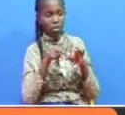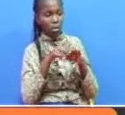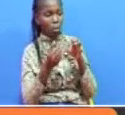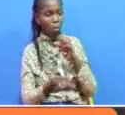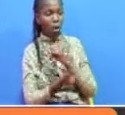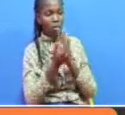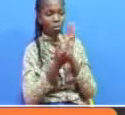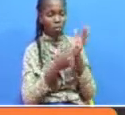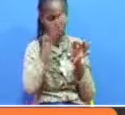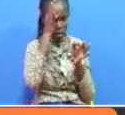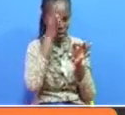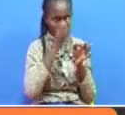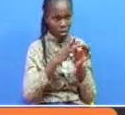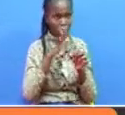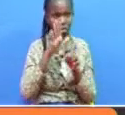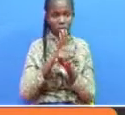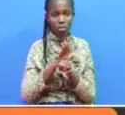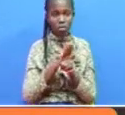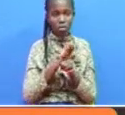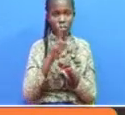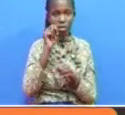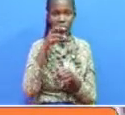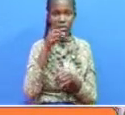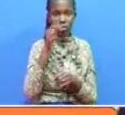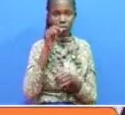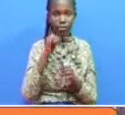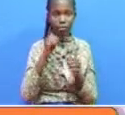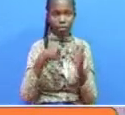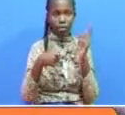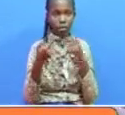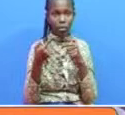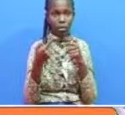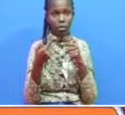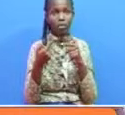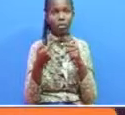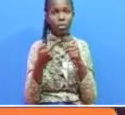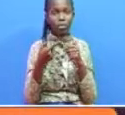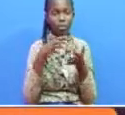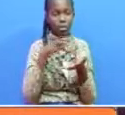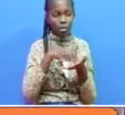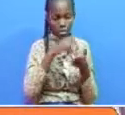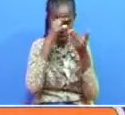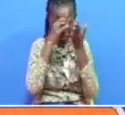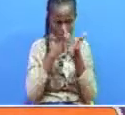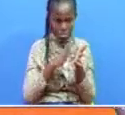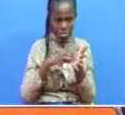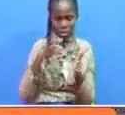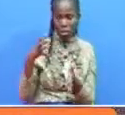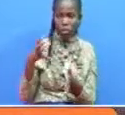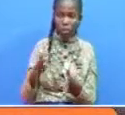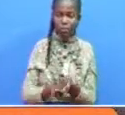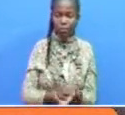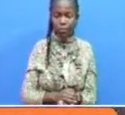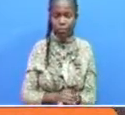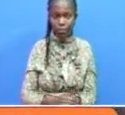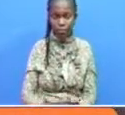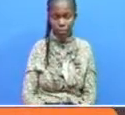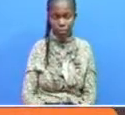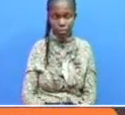Daheleseka na ena mwekiyo mwaneka na Mwandu wa vinyanditi nukoselela kivila kicha ugavana wa kauntini ya Masaku.